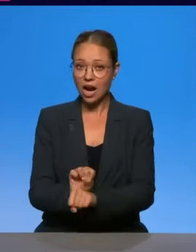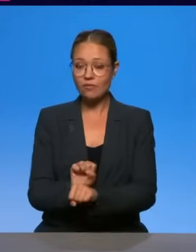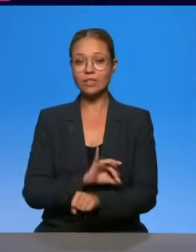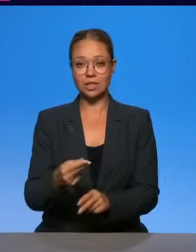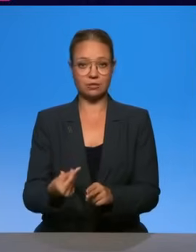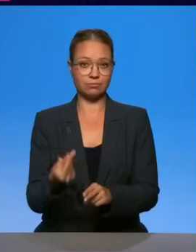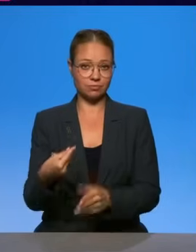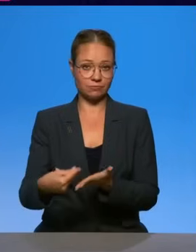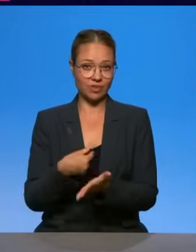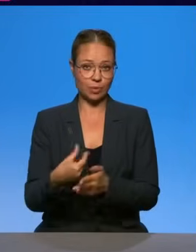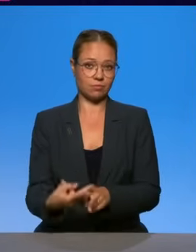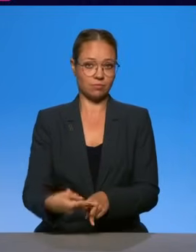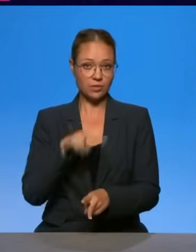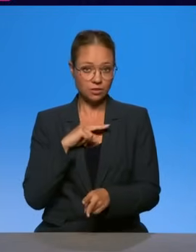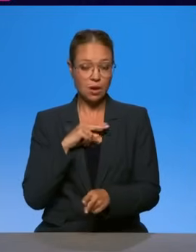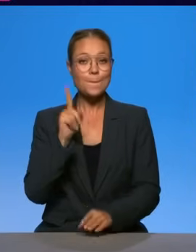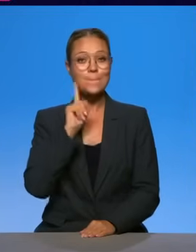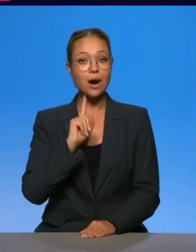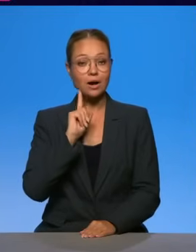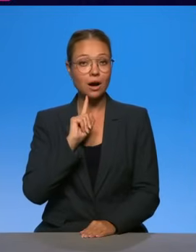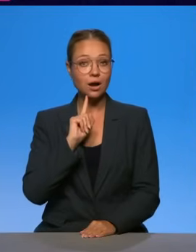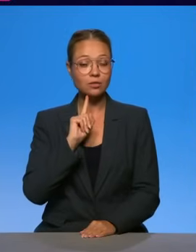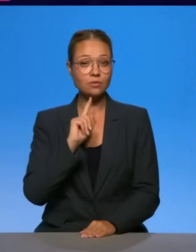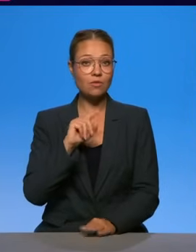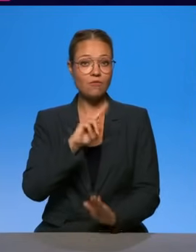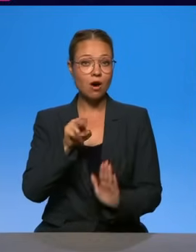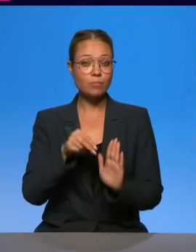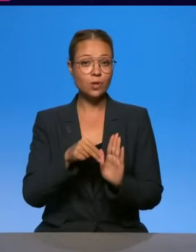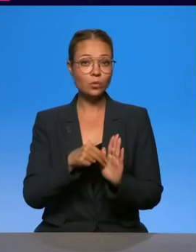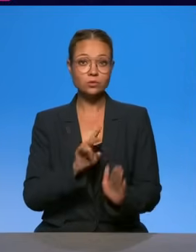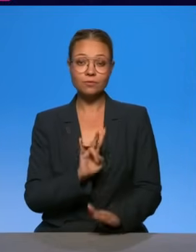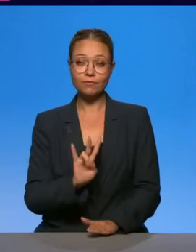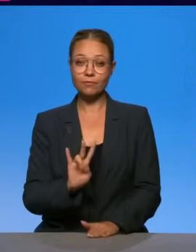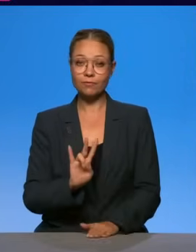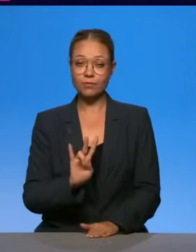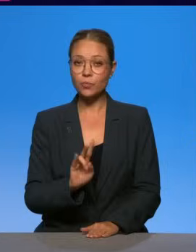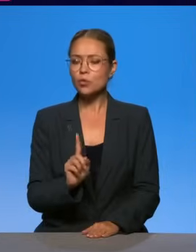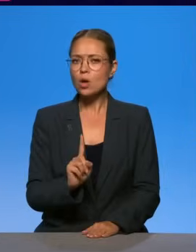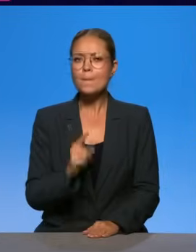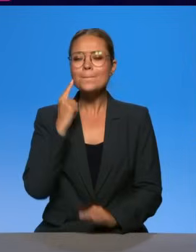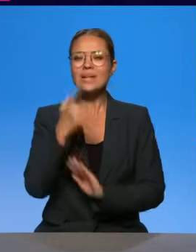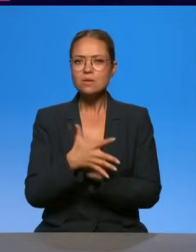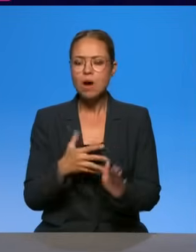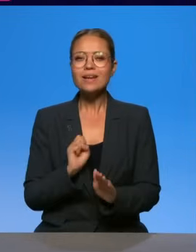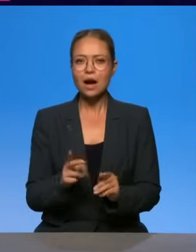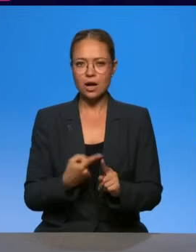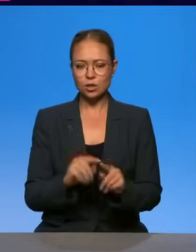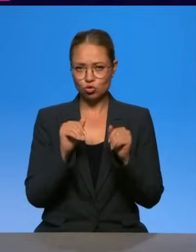компенсационных выплат, пока интрига сохраняется в полном объеме, потому что понимания, как это будет решено, на сегодняшний день